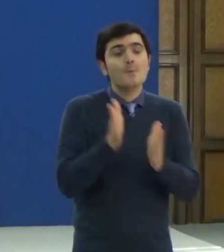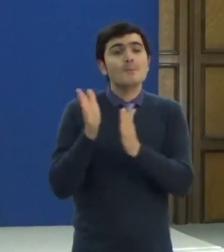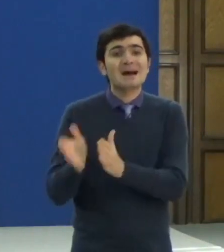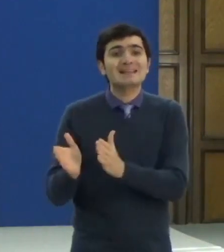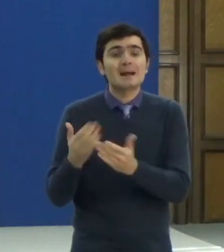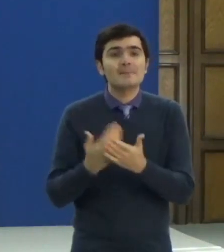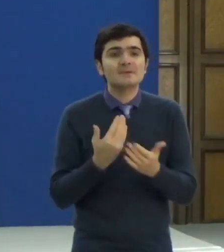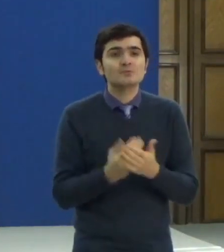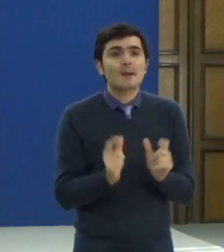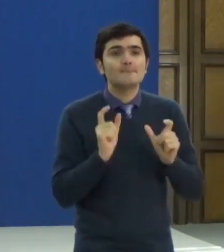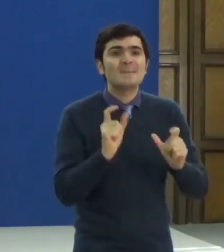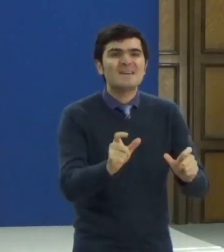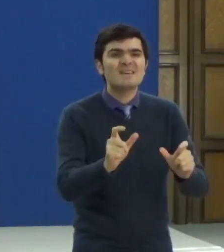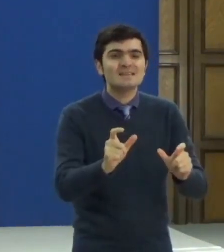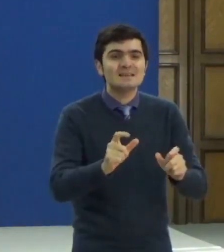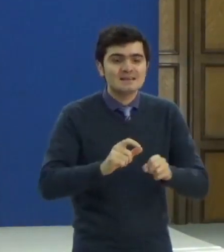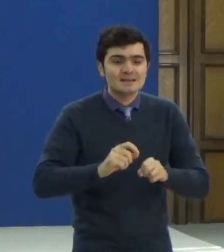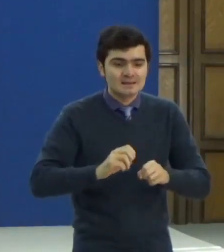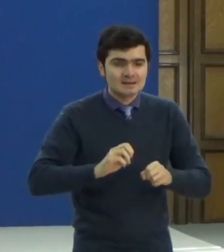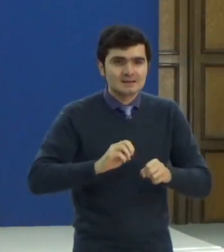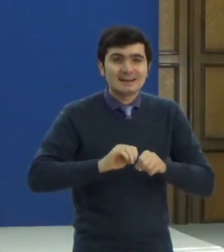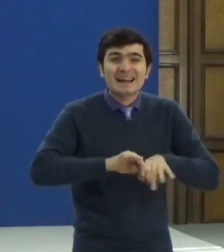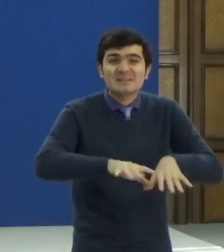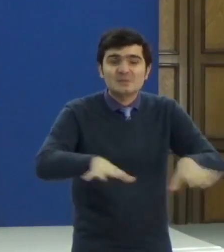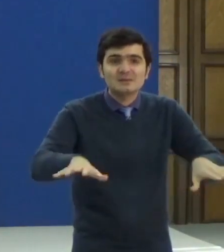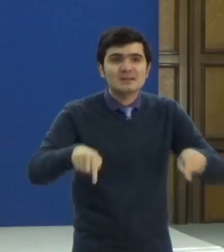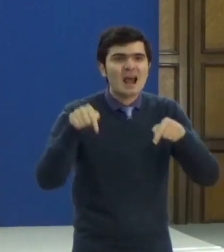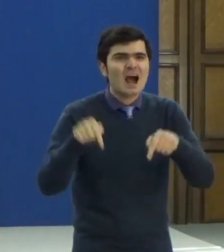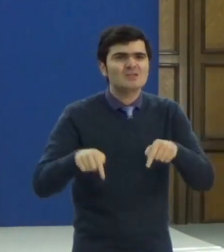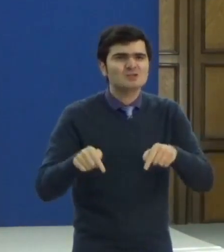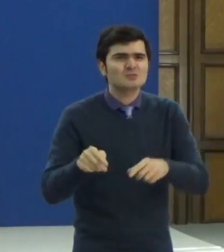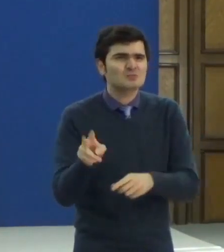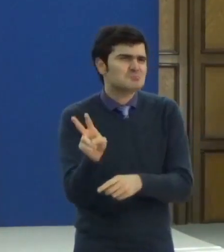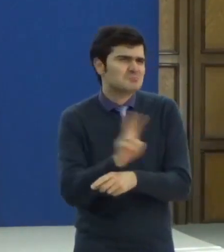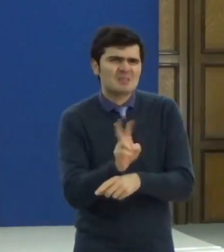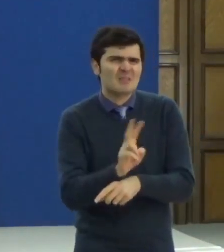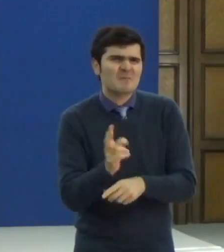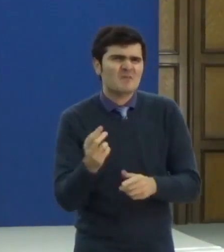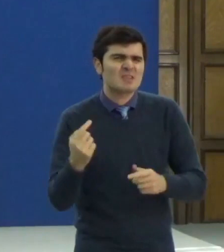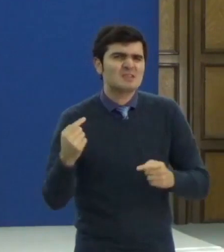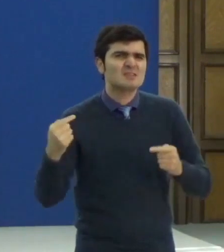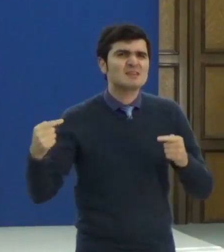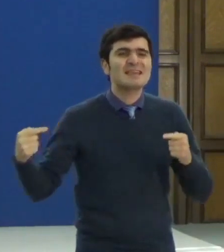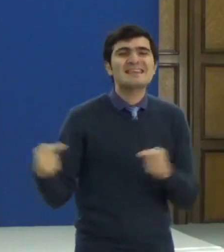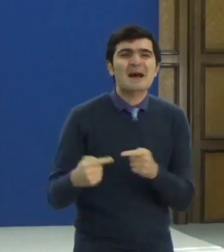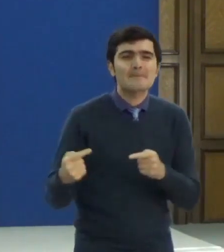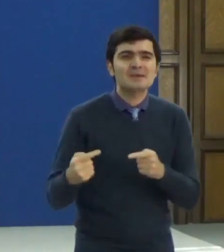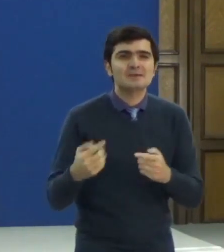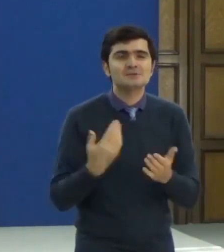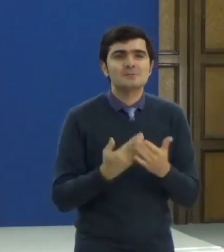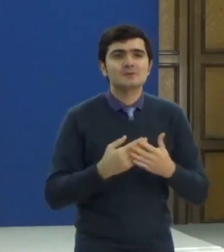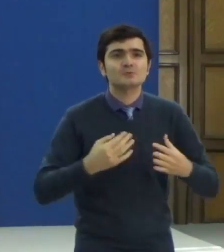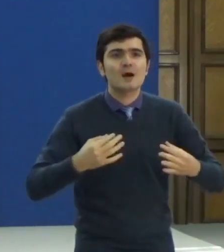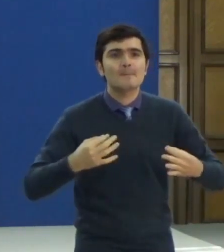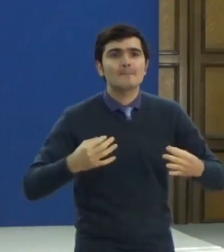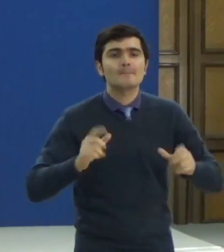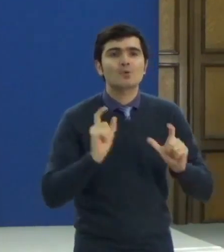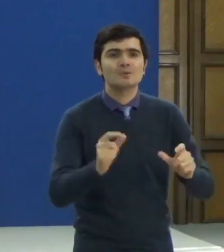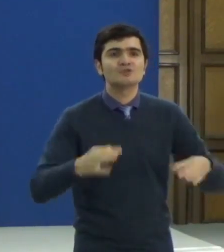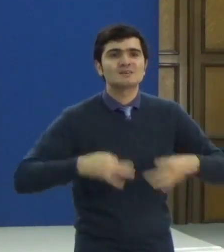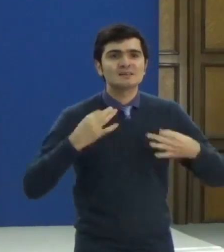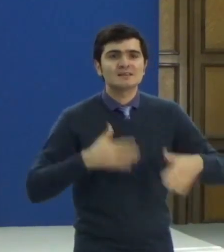răspândirii acestui perfid inamic și a protejării sănătății publice. Dragi